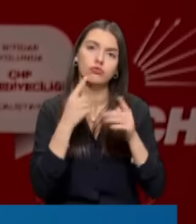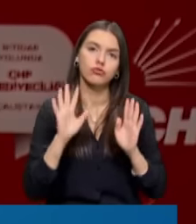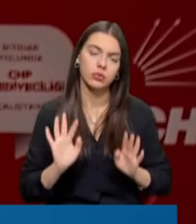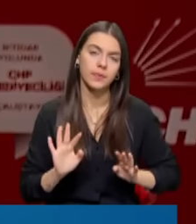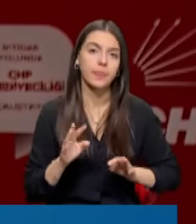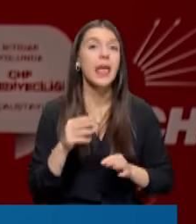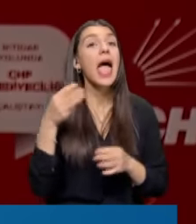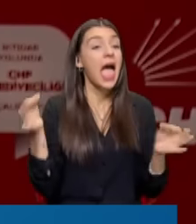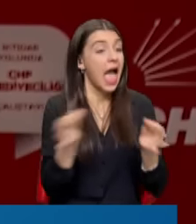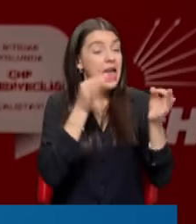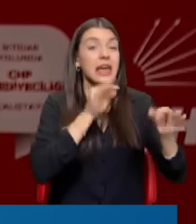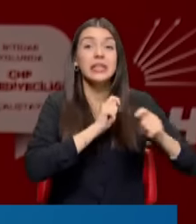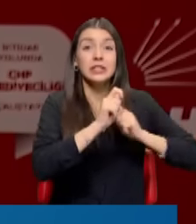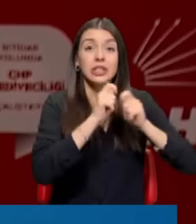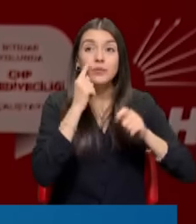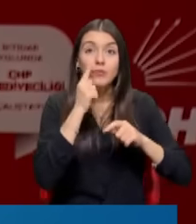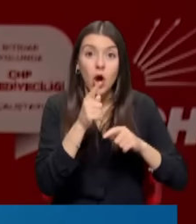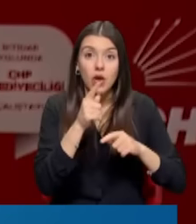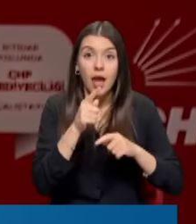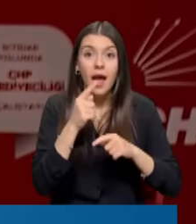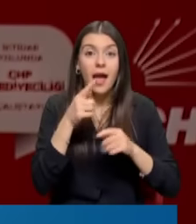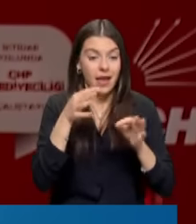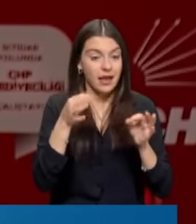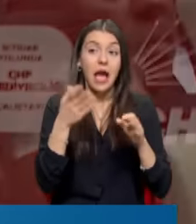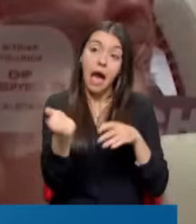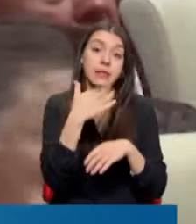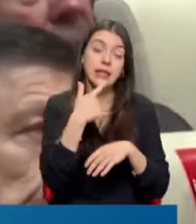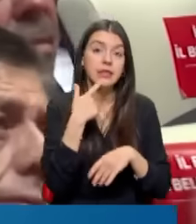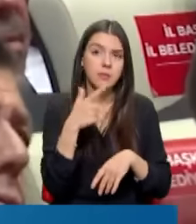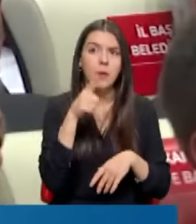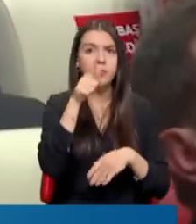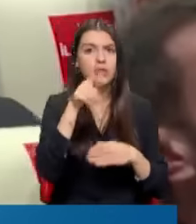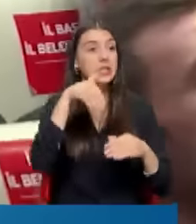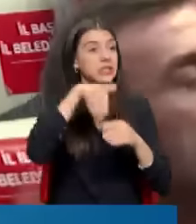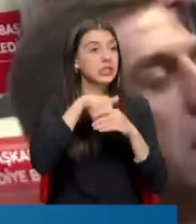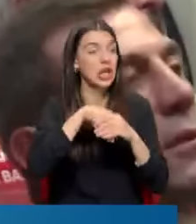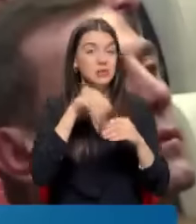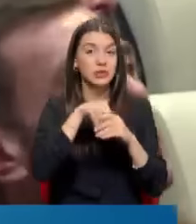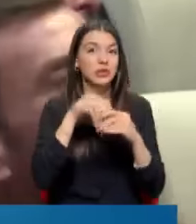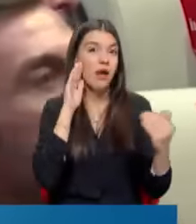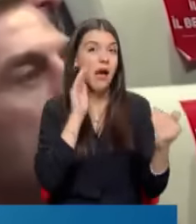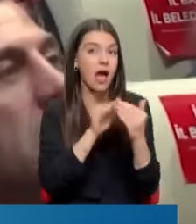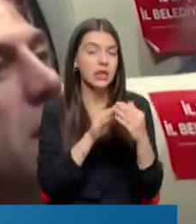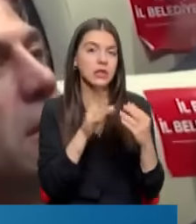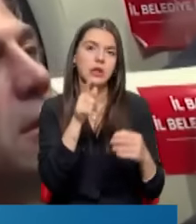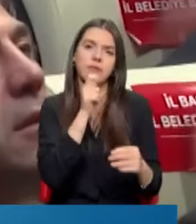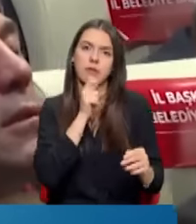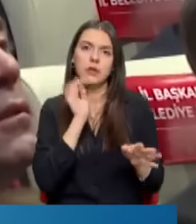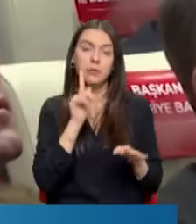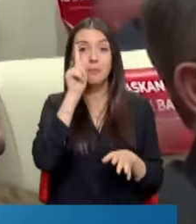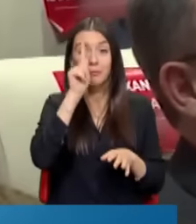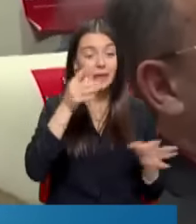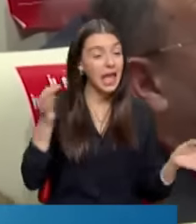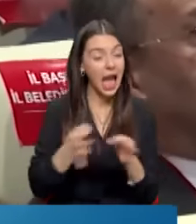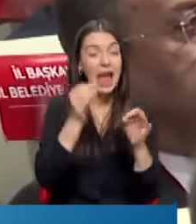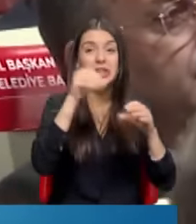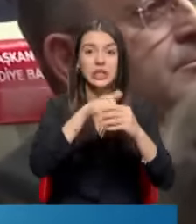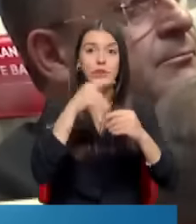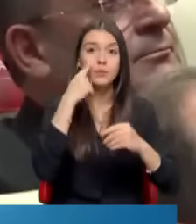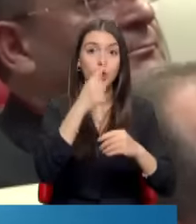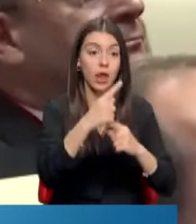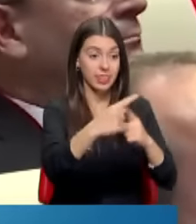çağrısı yapmak bu seçmenle kurduğumuz akdi bozmak demektir. Bir erken seçim talebi olacaksa o